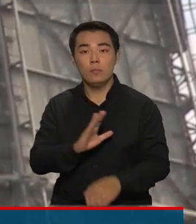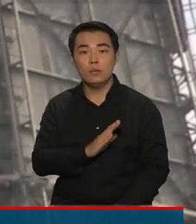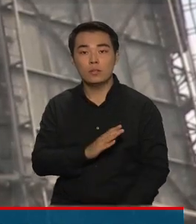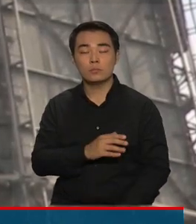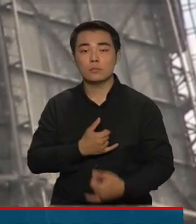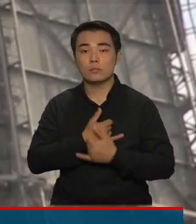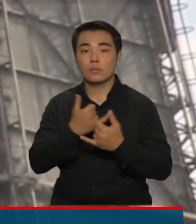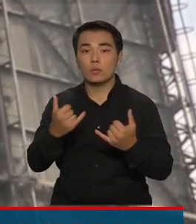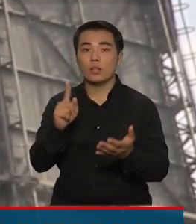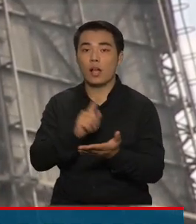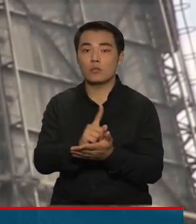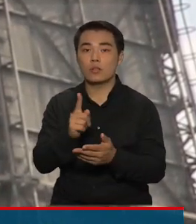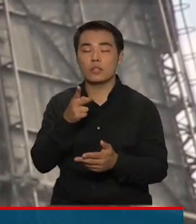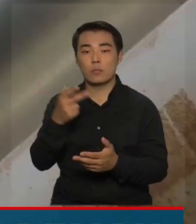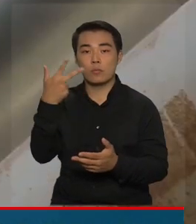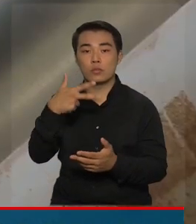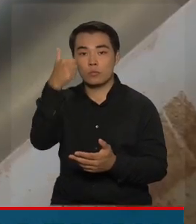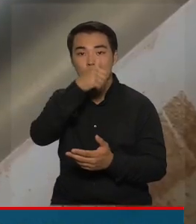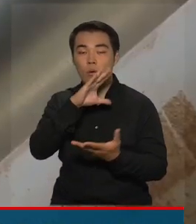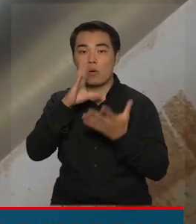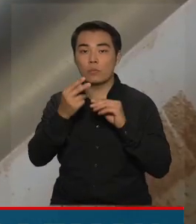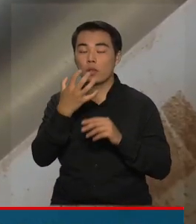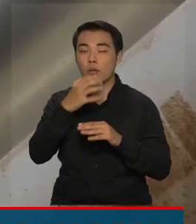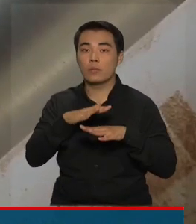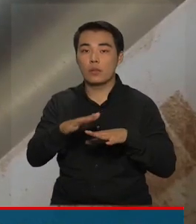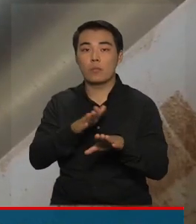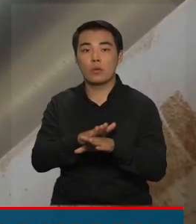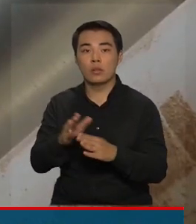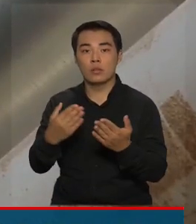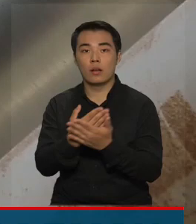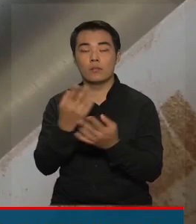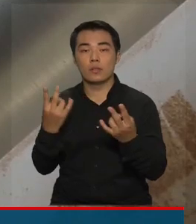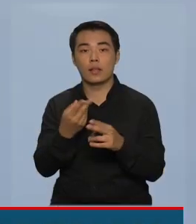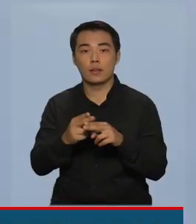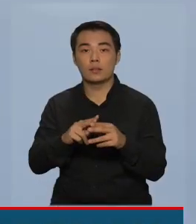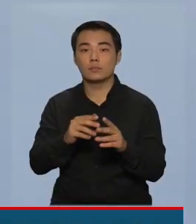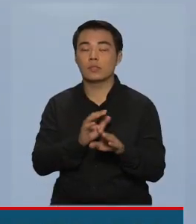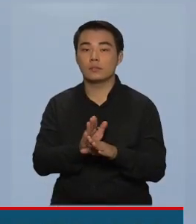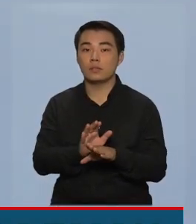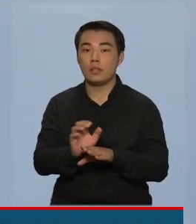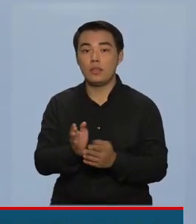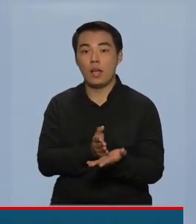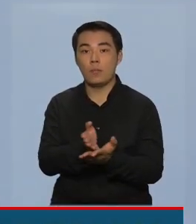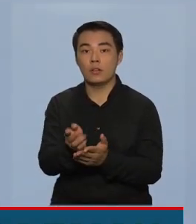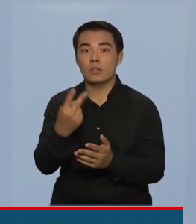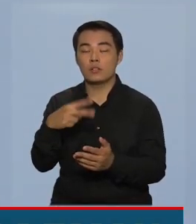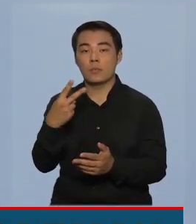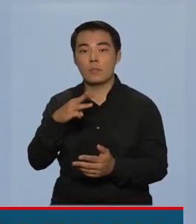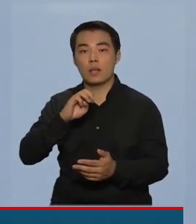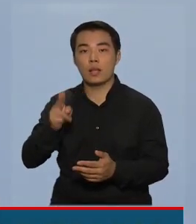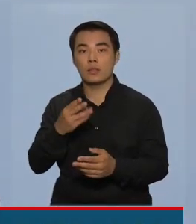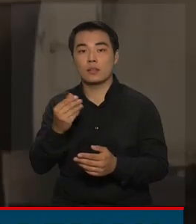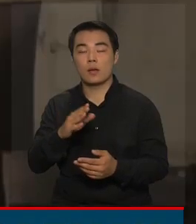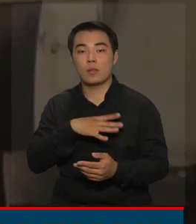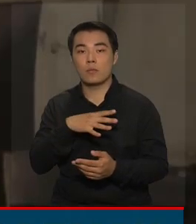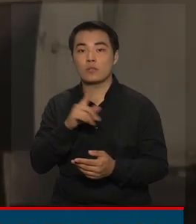Коммуналдық мекеме 2030 жылға дейін жылыту агрегаттарын толық жаңартуы тиіс. Бұл мақсатқа 22 миллиард теңге қарастырылған. Алайда